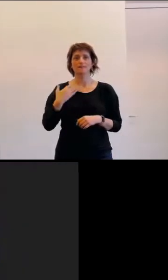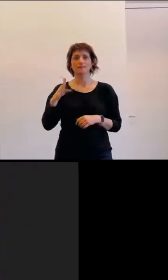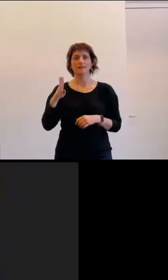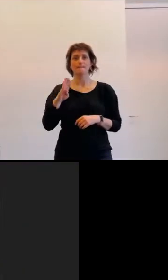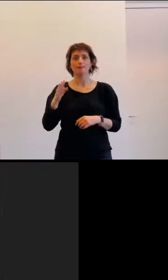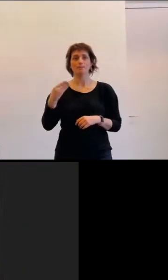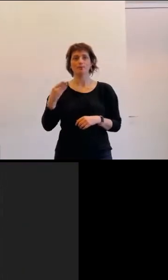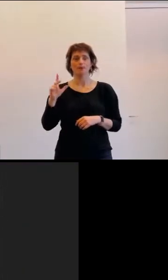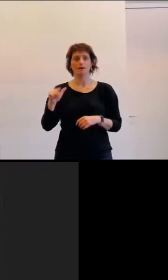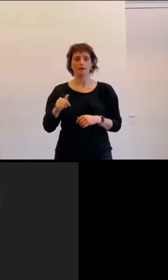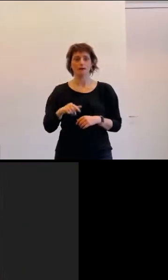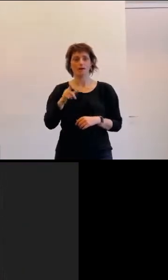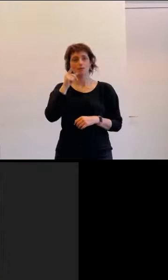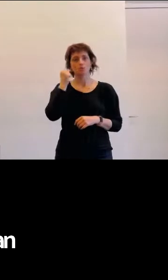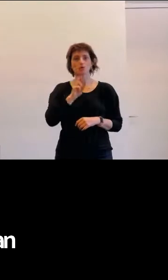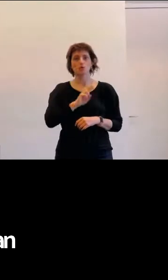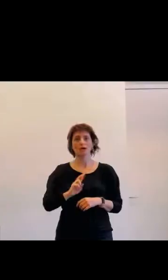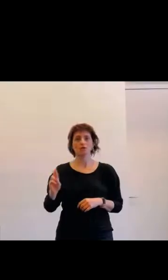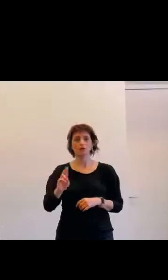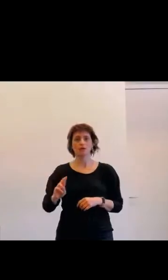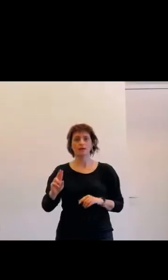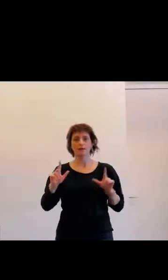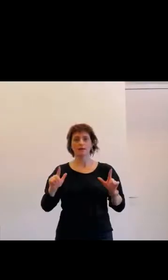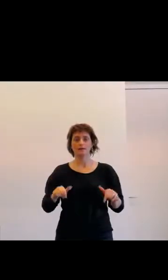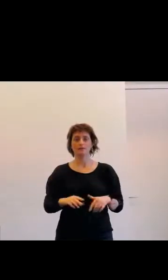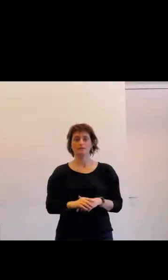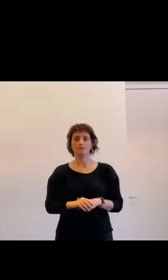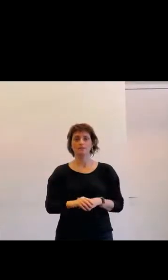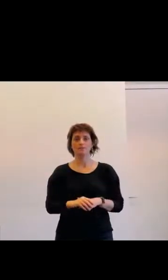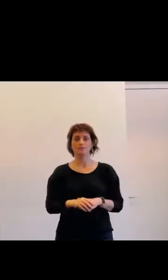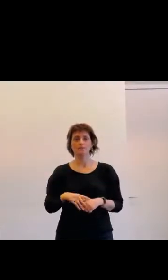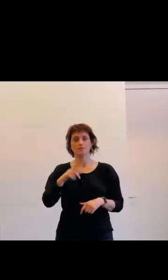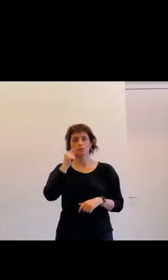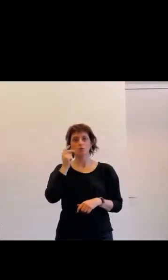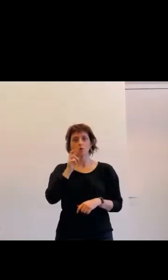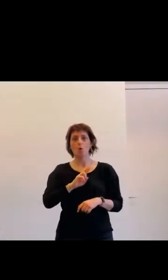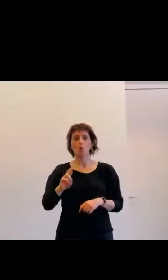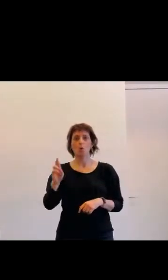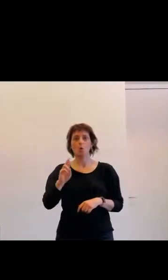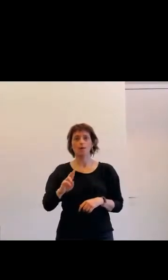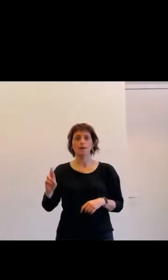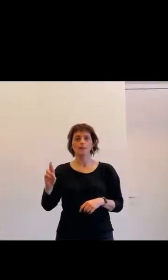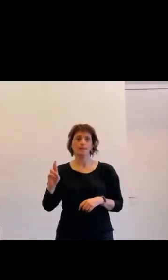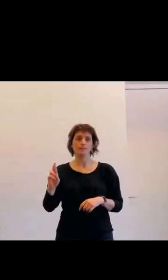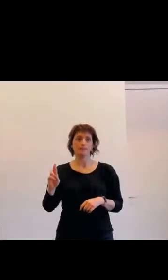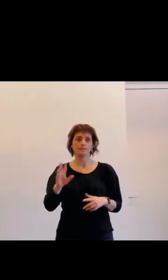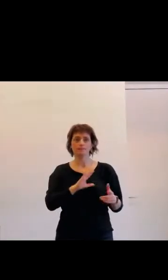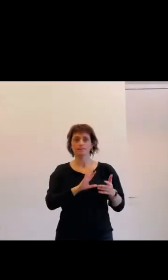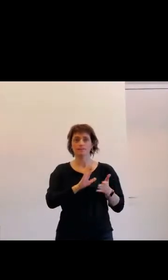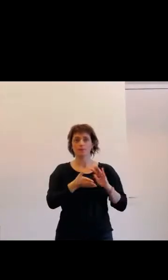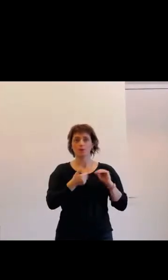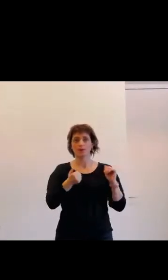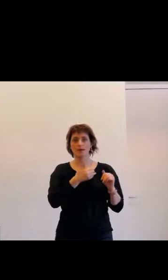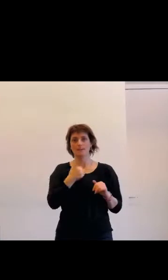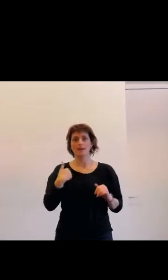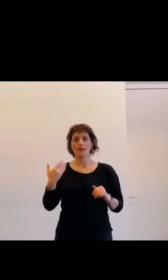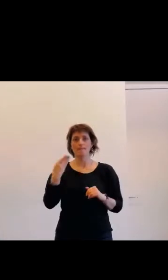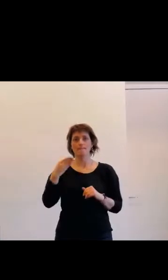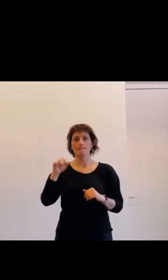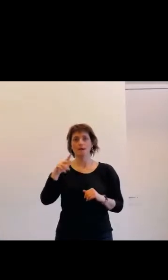Daman Richter. Présent. Olivier Rouillet a donné pouvoir à Sophie Mailleux. Sophie